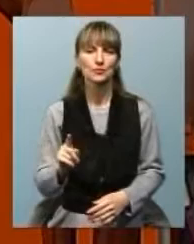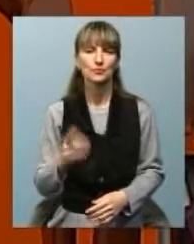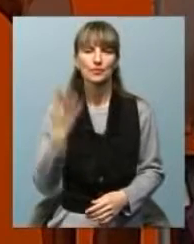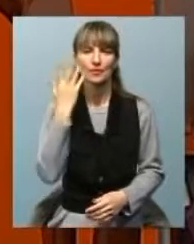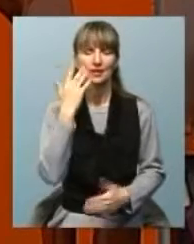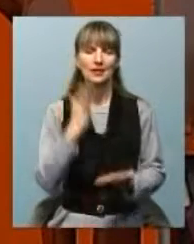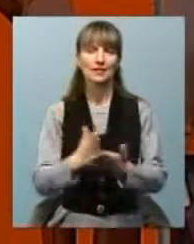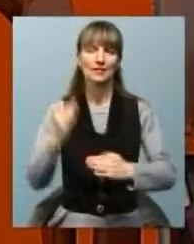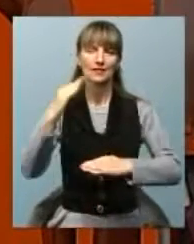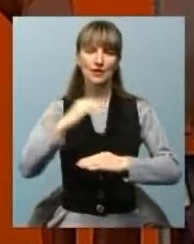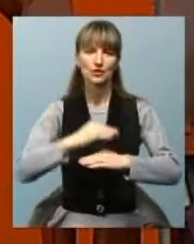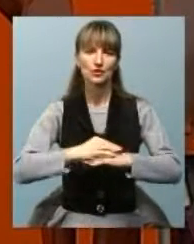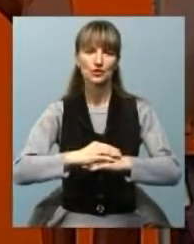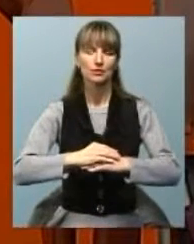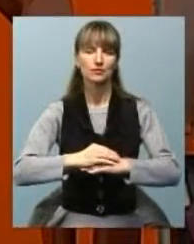наступає вечір,